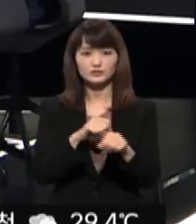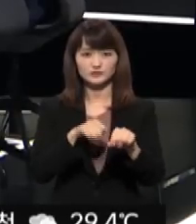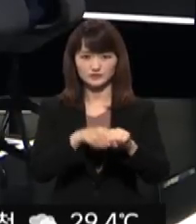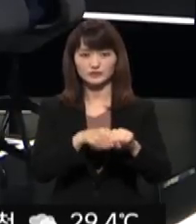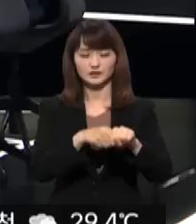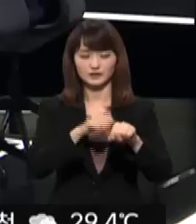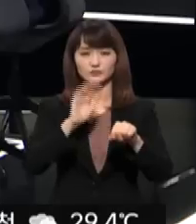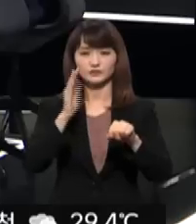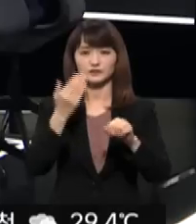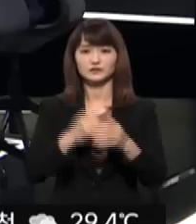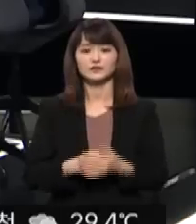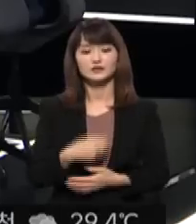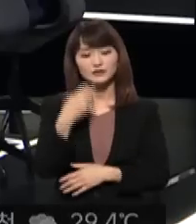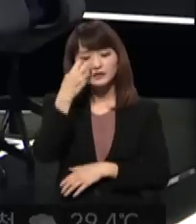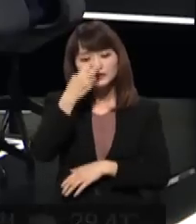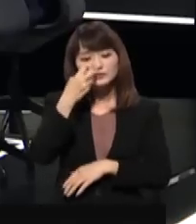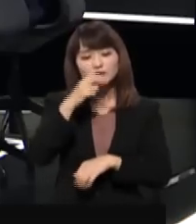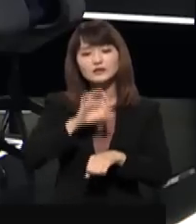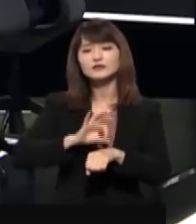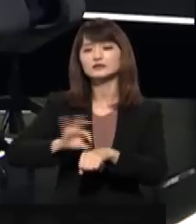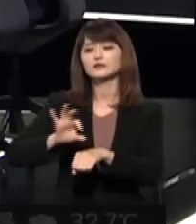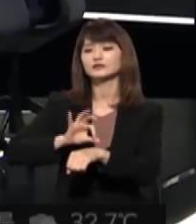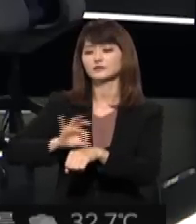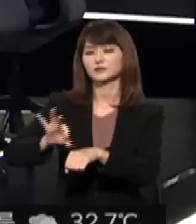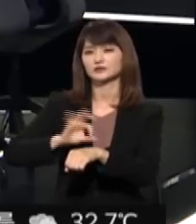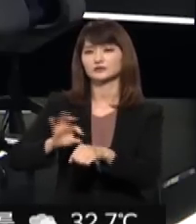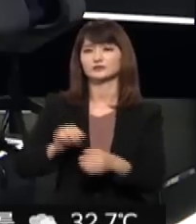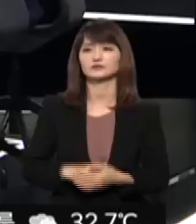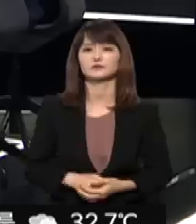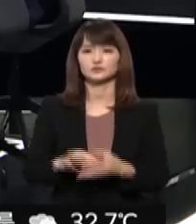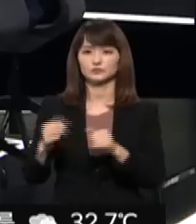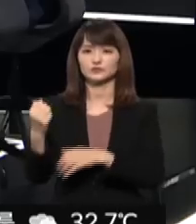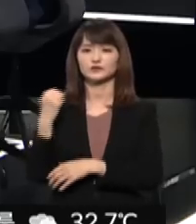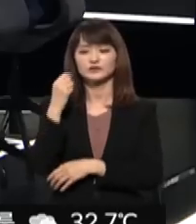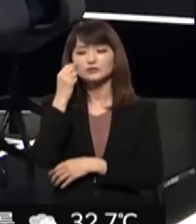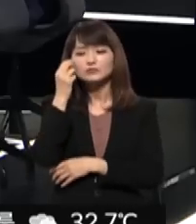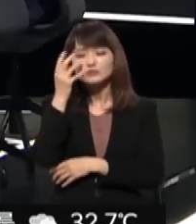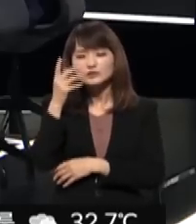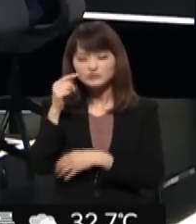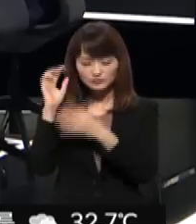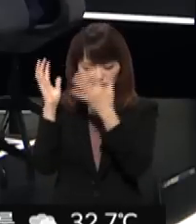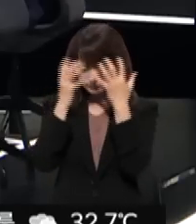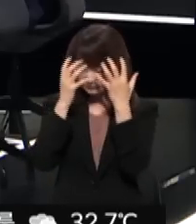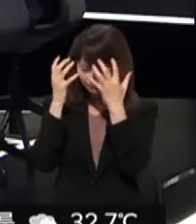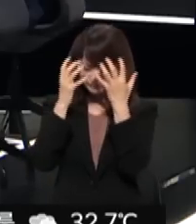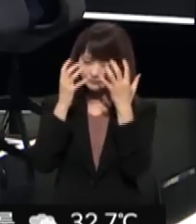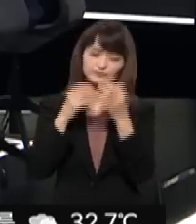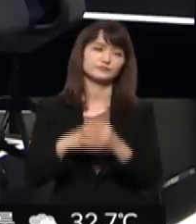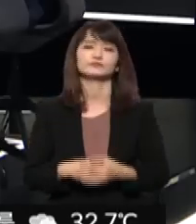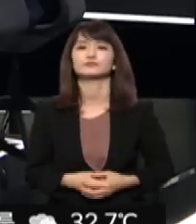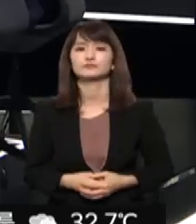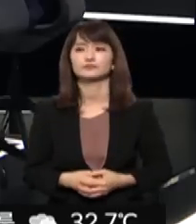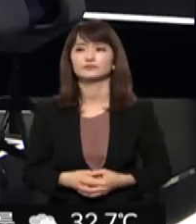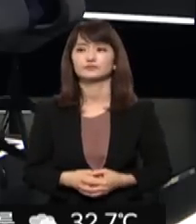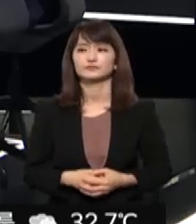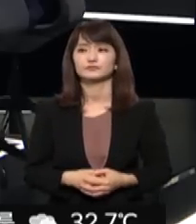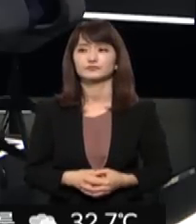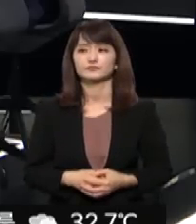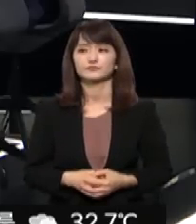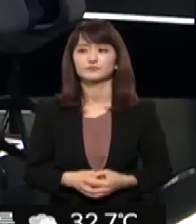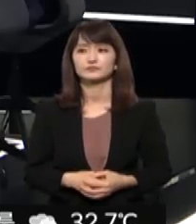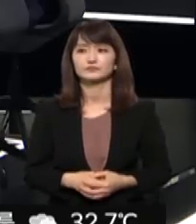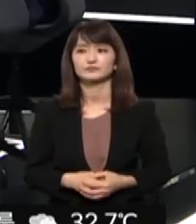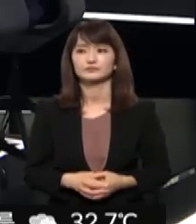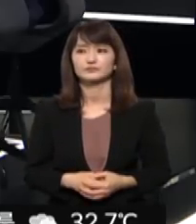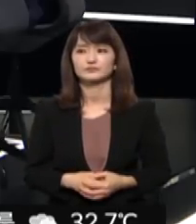그 징계절차 계시로 인해서 지금 당이 몇 달째 이게 뭡니까 제가 개인적 발음이라고 얘기한 건 여러분 뭐 종친회 입장이거나